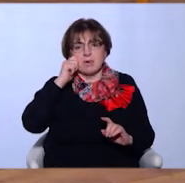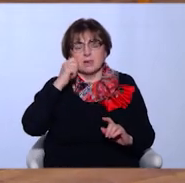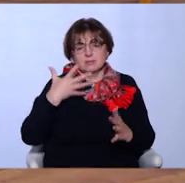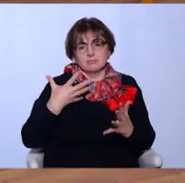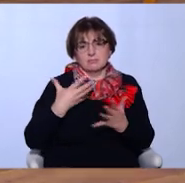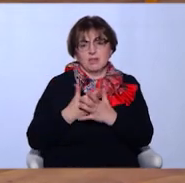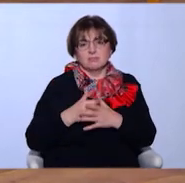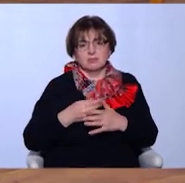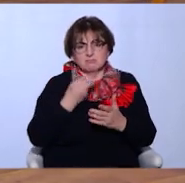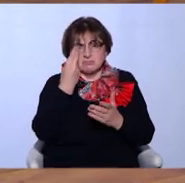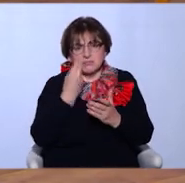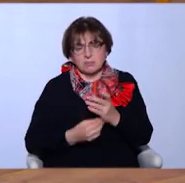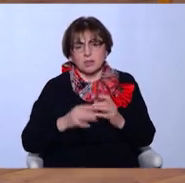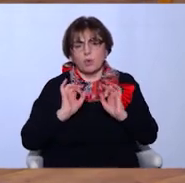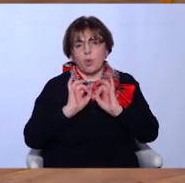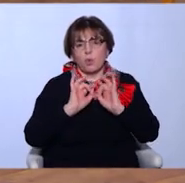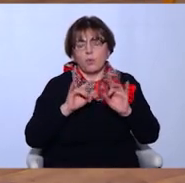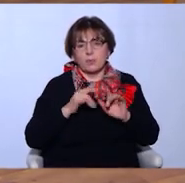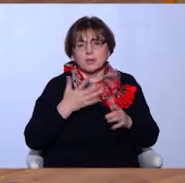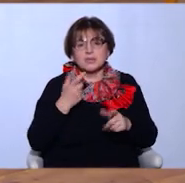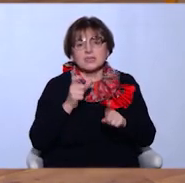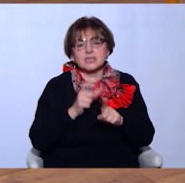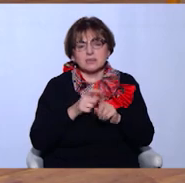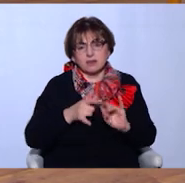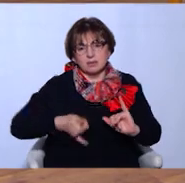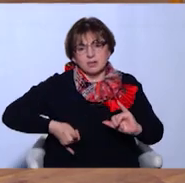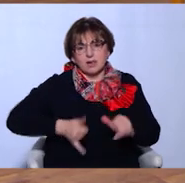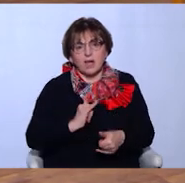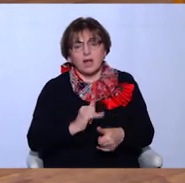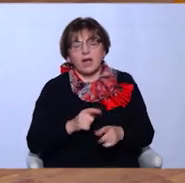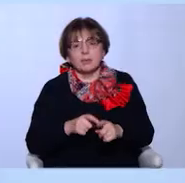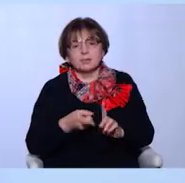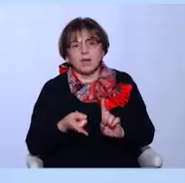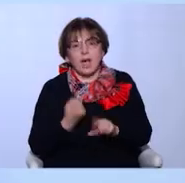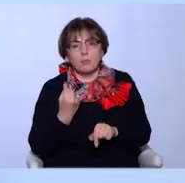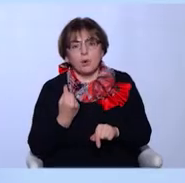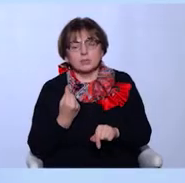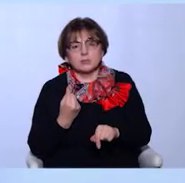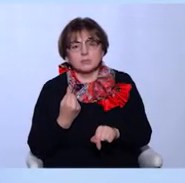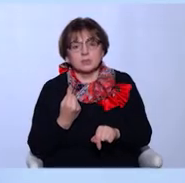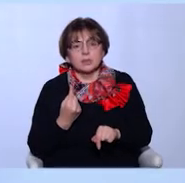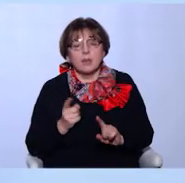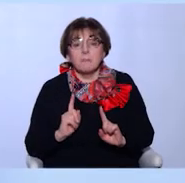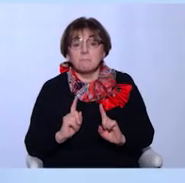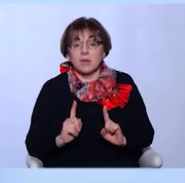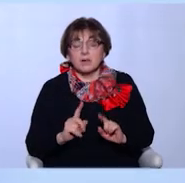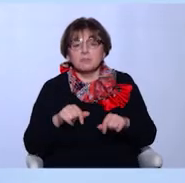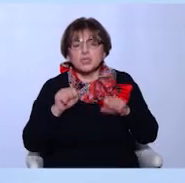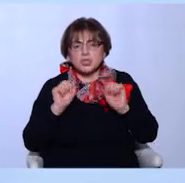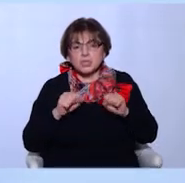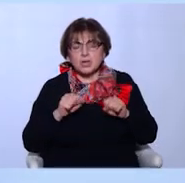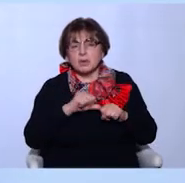თავისი წარუმატებლობის ამბავს ყვება დაპანღურების ისტორიას გამოტოვებს შეუძლია ეს ისე აღწეროს